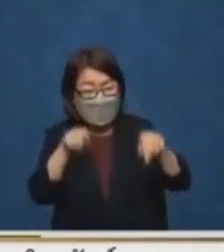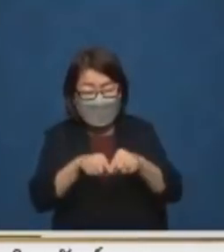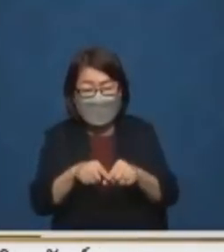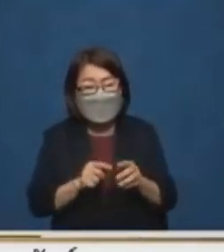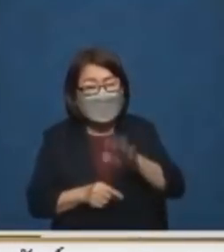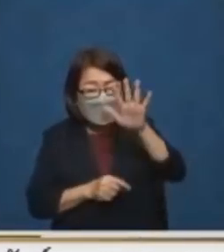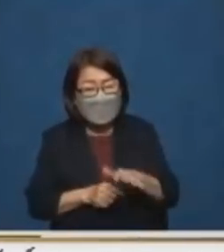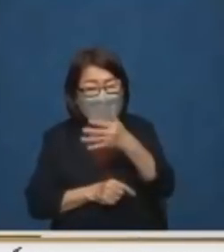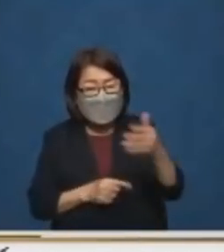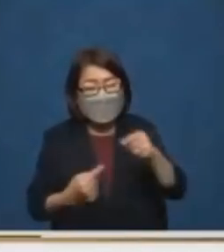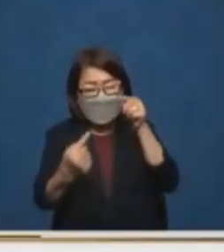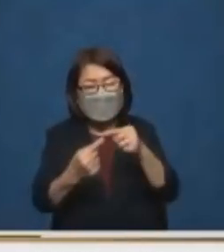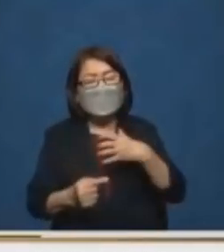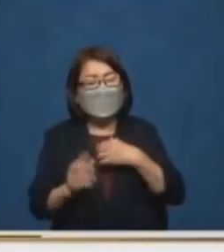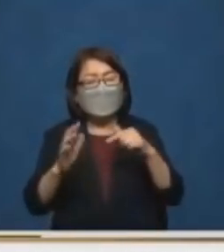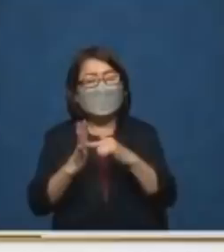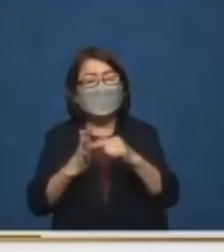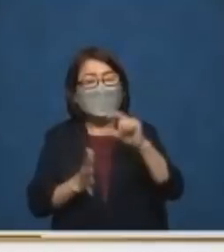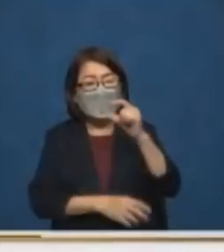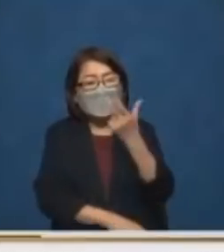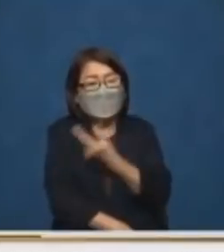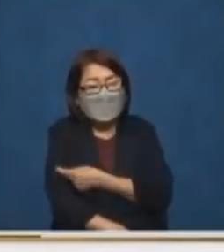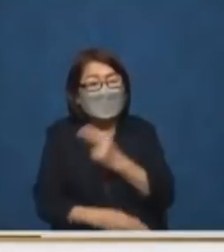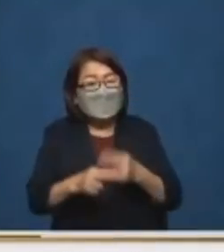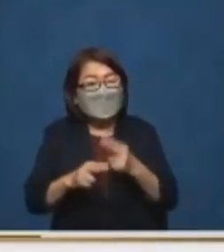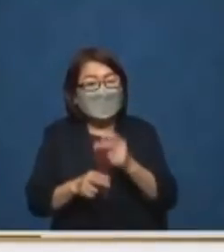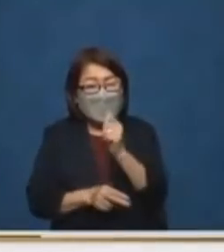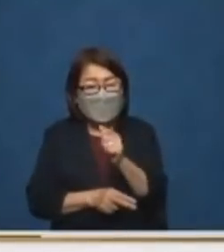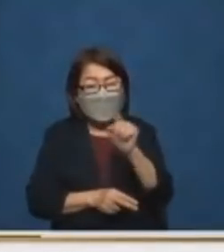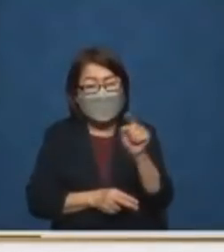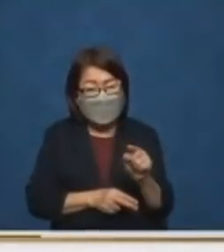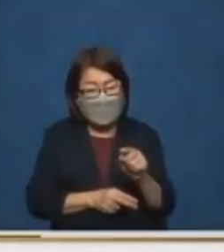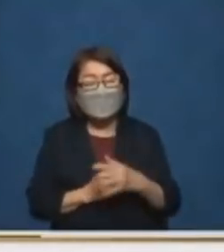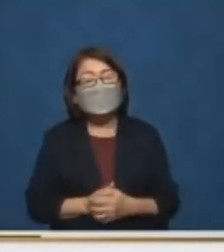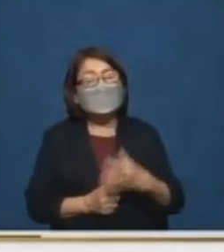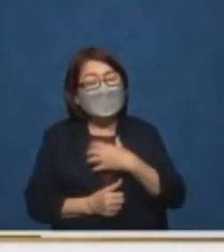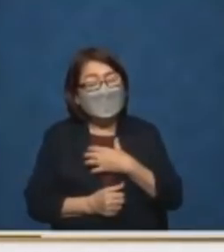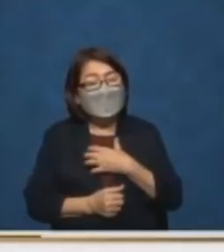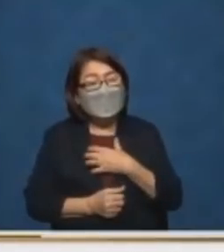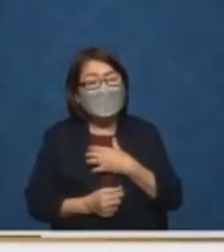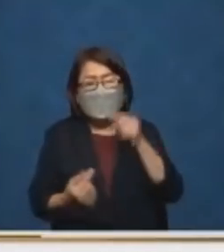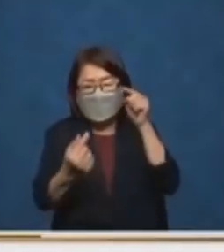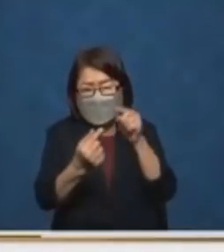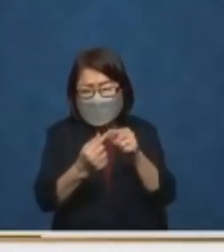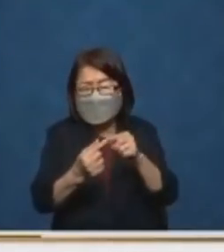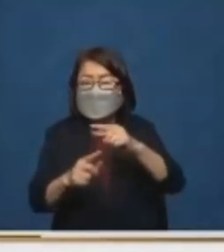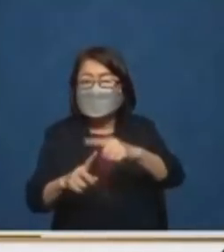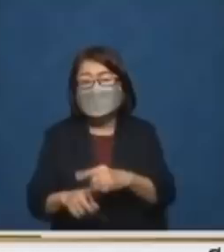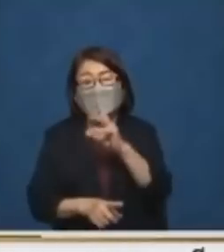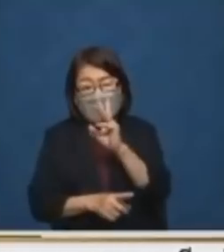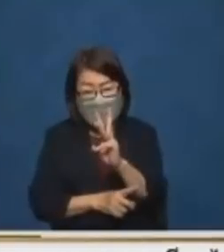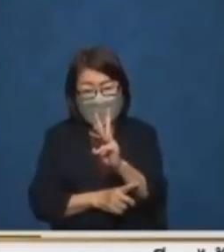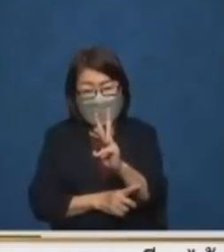าหมายของการฉีดวักซีน AstraZenecaที่ต้องเป้าไ้ว่า ภายใเดือนมทุนายน